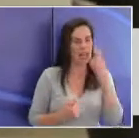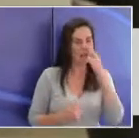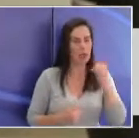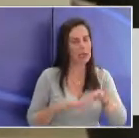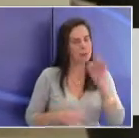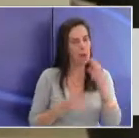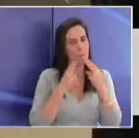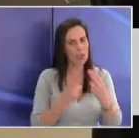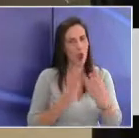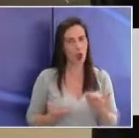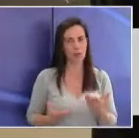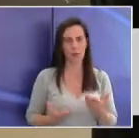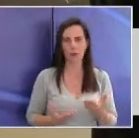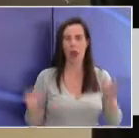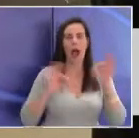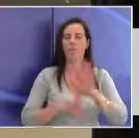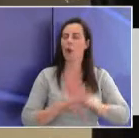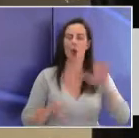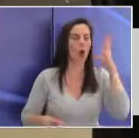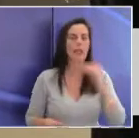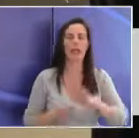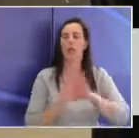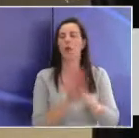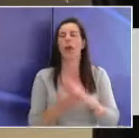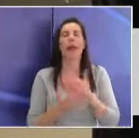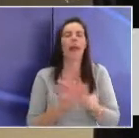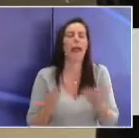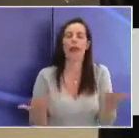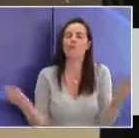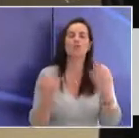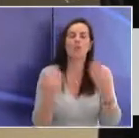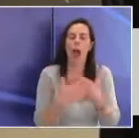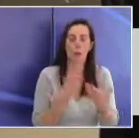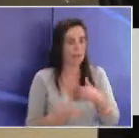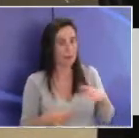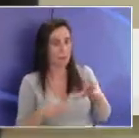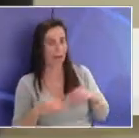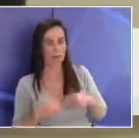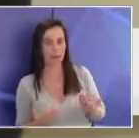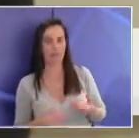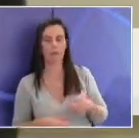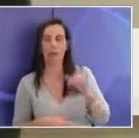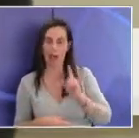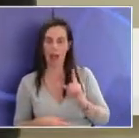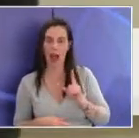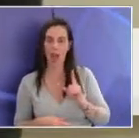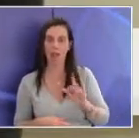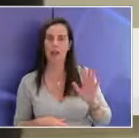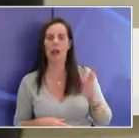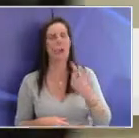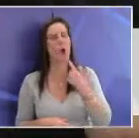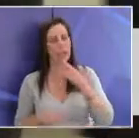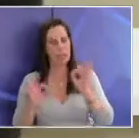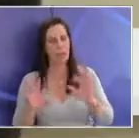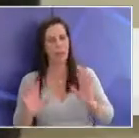כן למצוא איזה מכנה משותף. אף אחד לא ייהנה מהכל. אף לא ייהנה מזה, אני מסכימה נכון? איתך מזל, אף אחד לא ייהנה. אלא שבוא נקרא